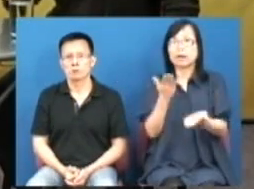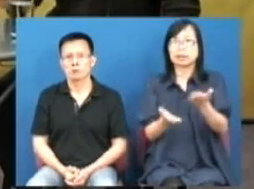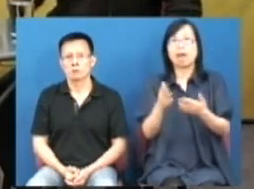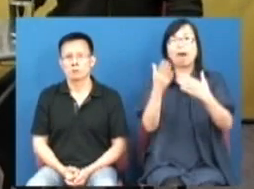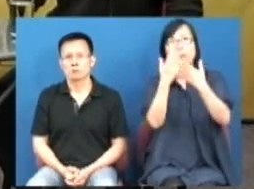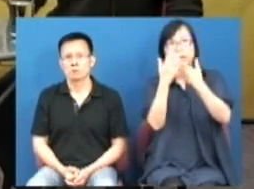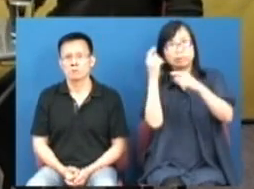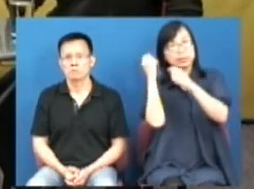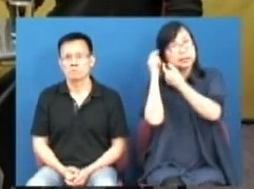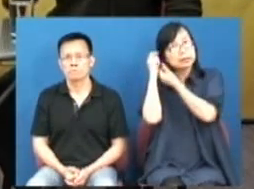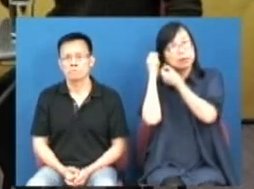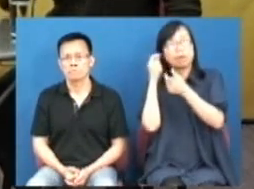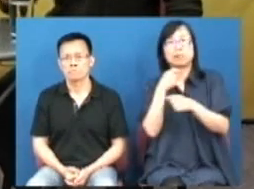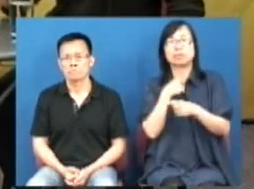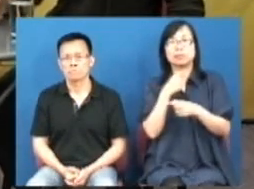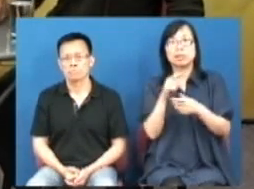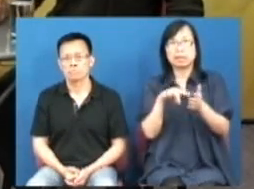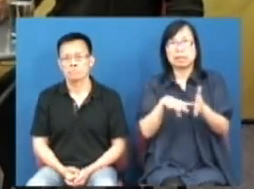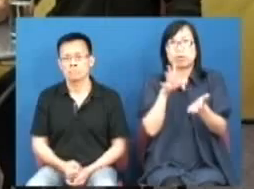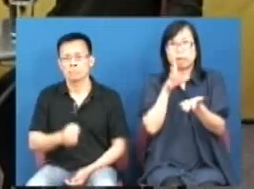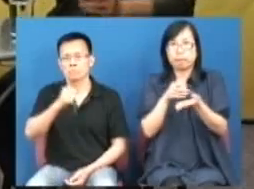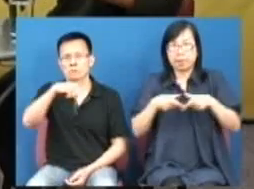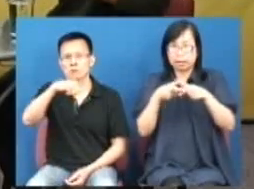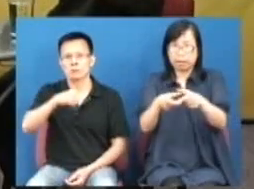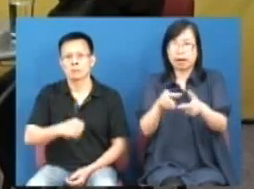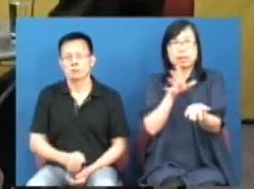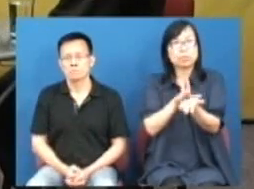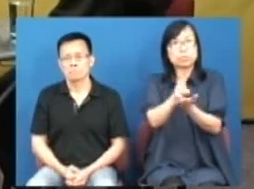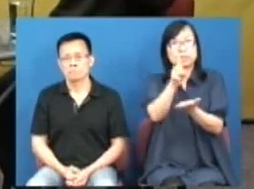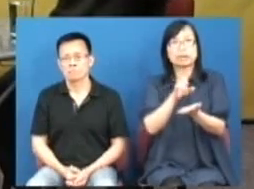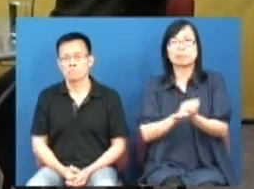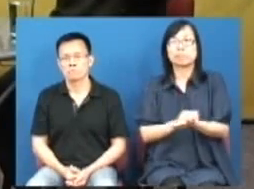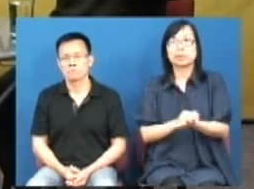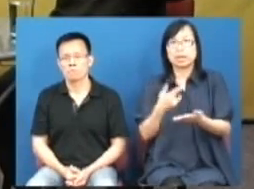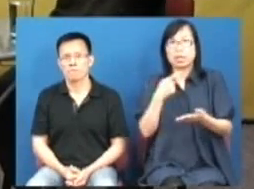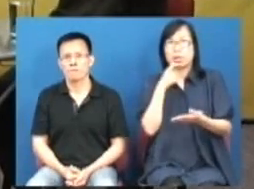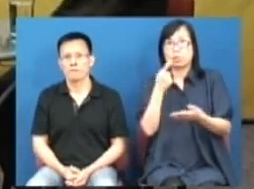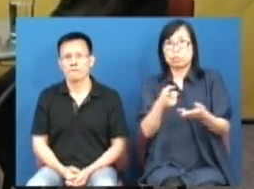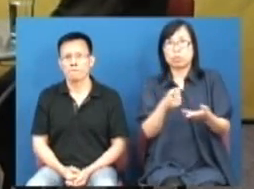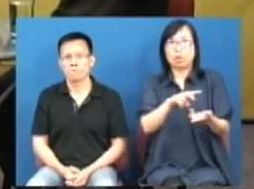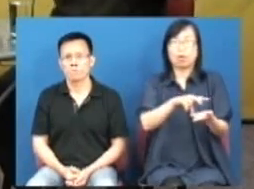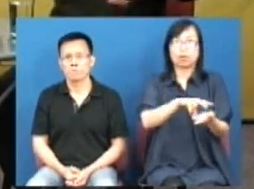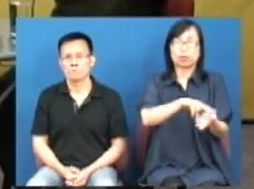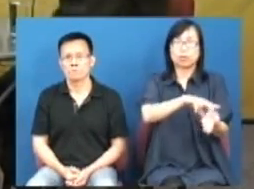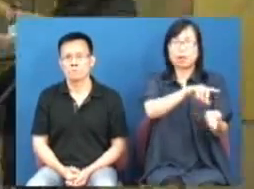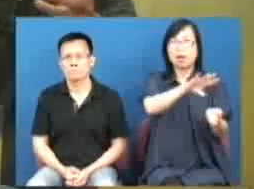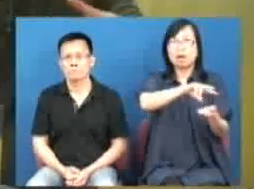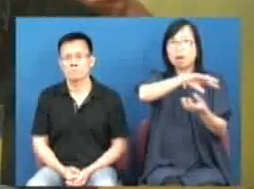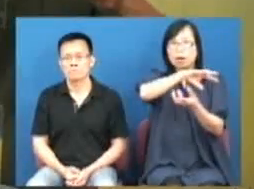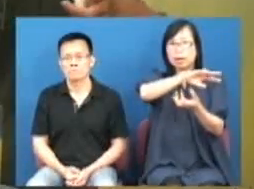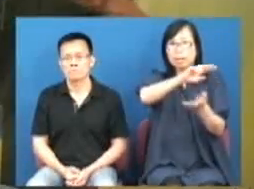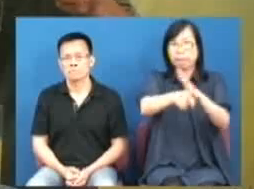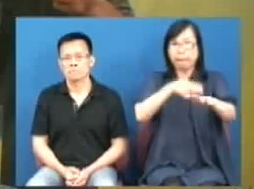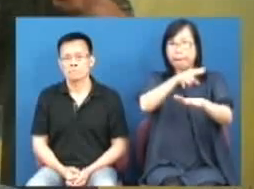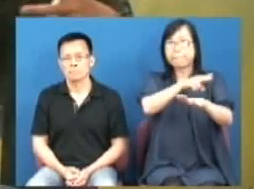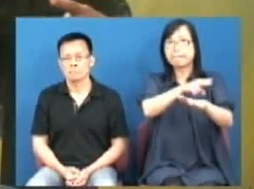同埋電視台有個發牌制度，係一個專利嚟嘅。咁而家咧就好似我哋所謂嘅有啲講話張冠李戴，偷換概念，將整